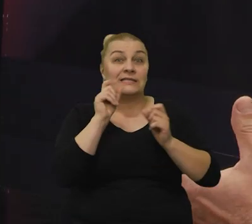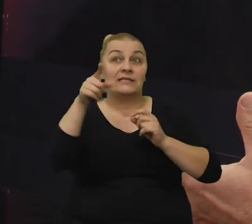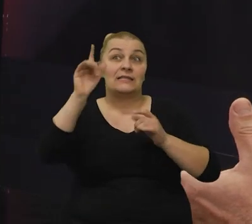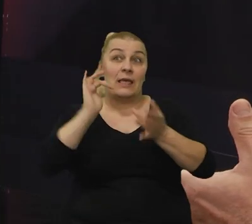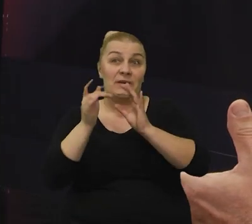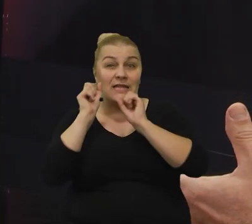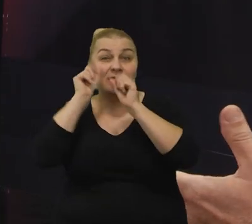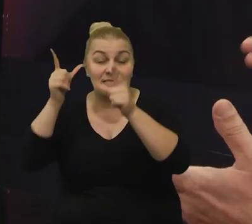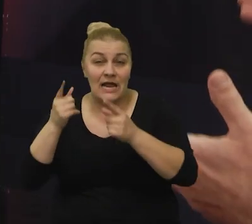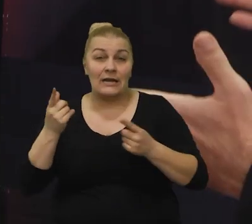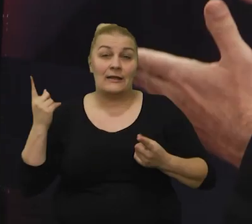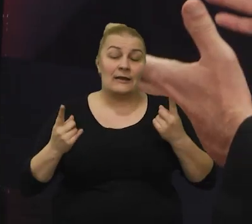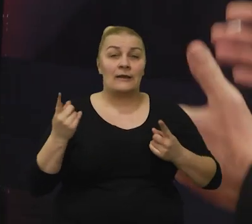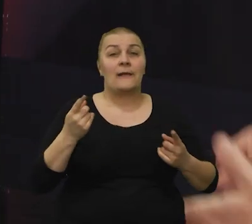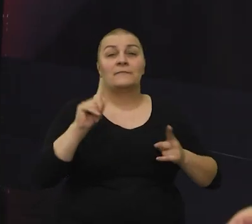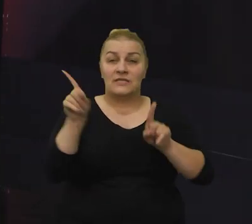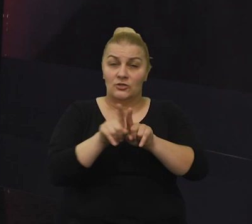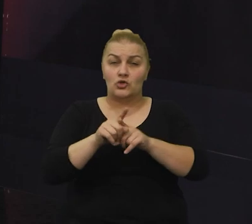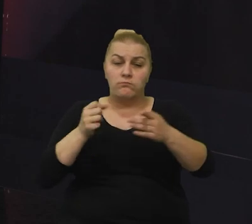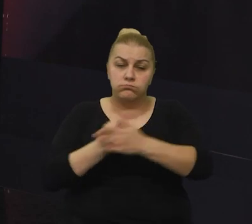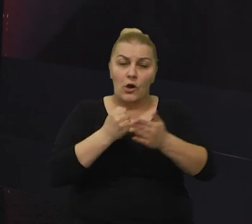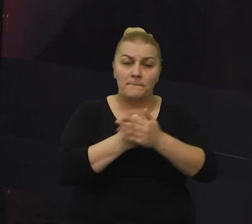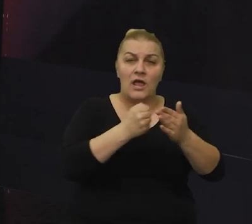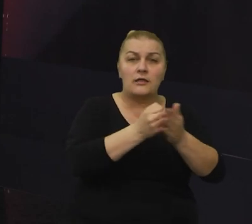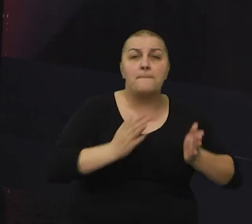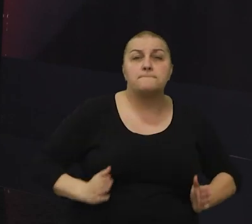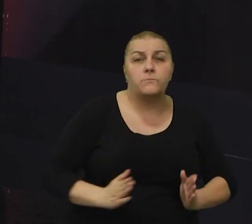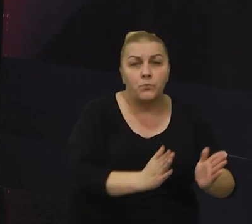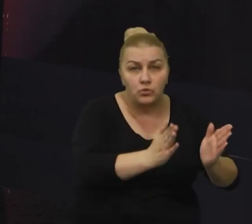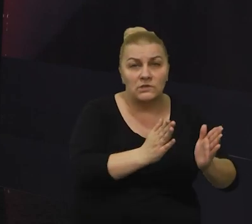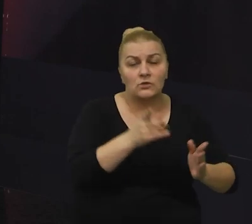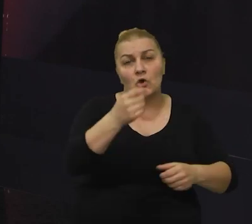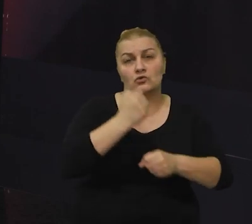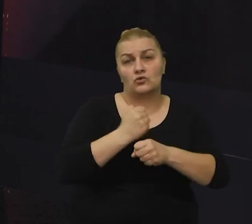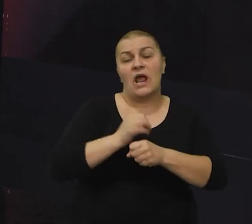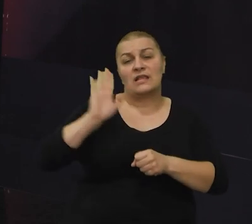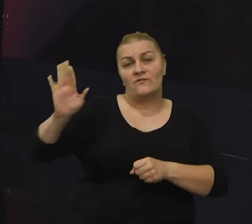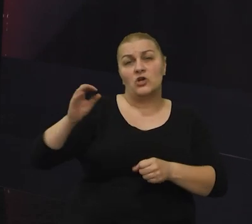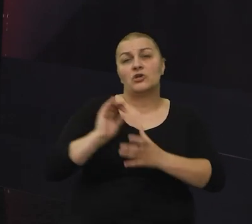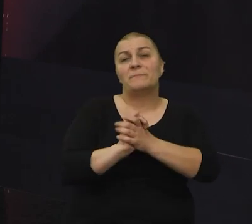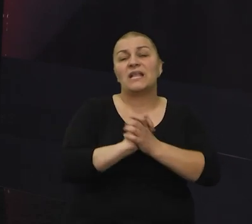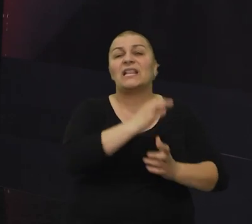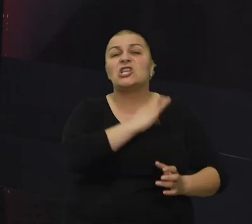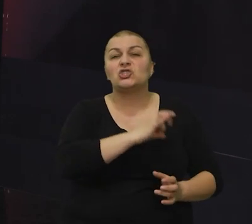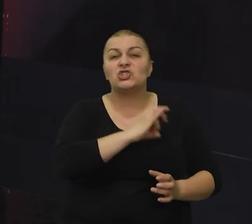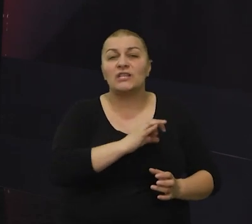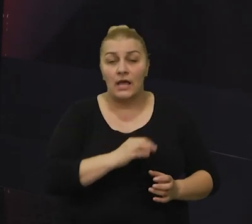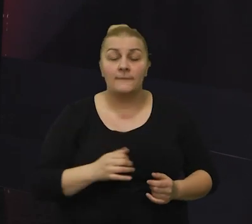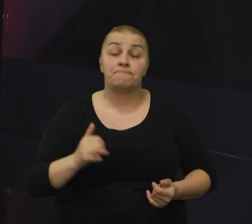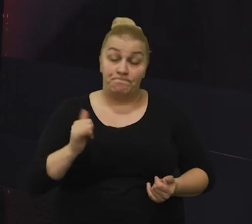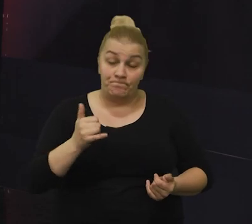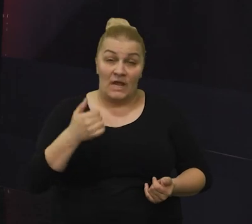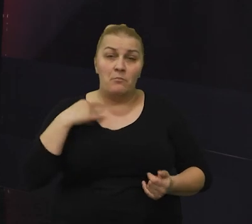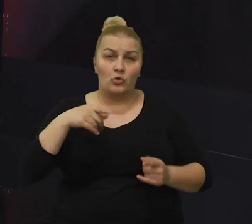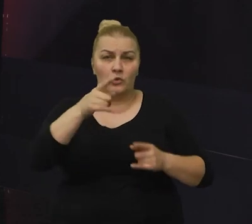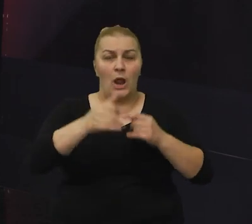pa onda probijanje putova. Tu ste već spomenuli veliku ulogu, odigrali su vaši prijatelji inženjerci. Da, to mogu reći